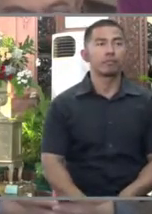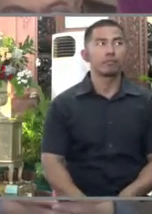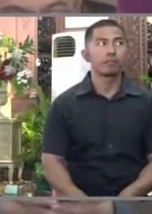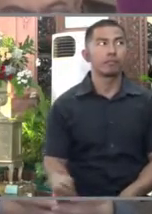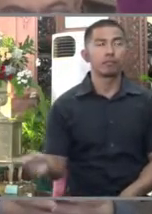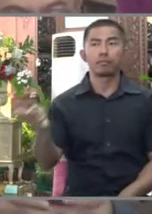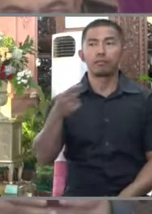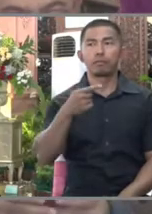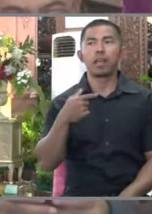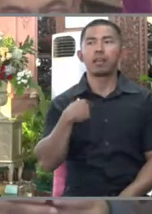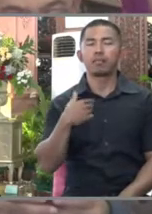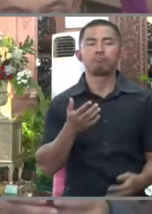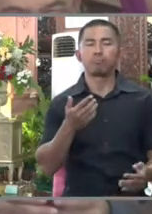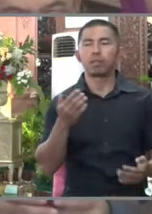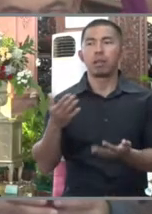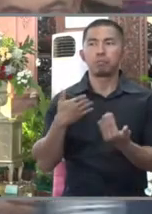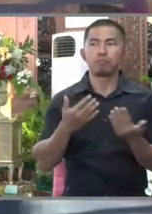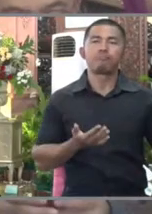kami ajak